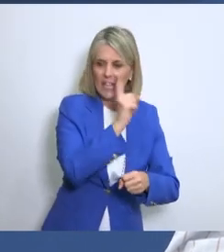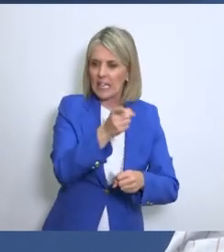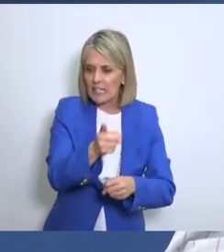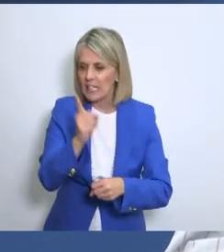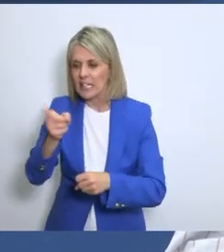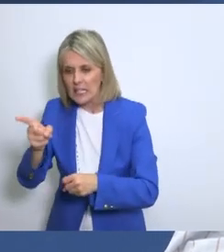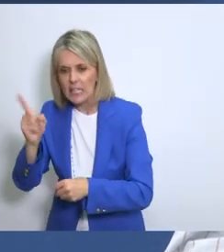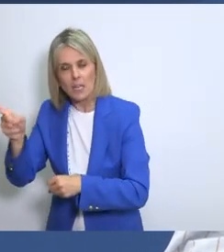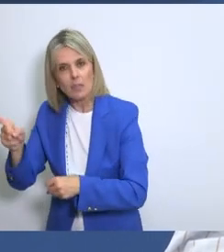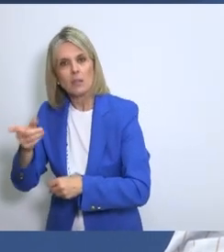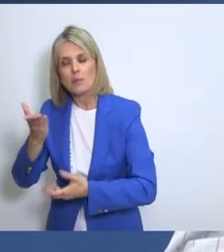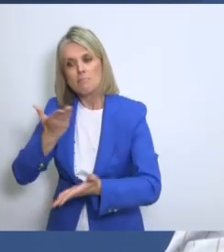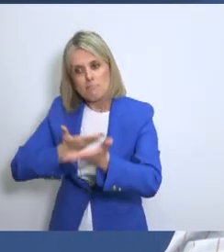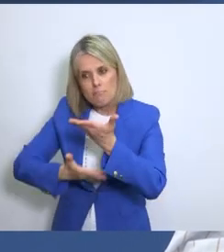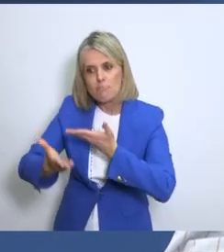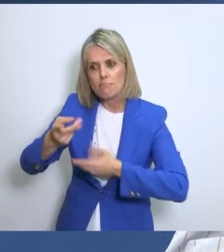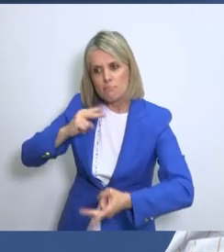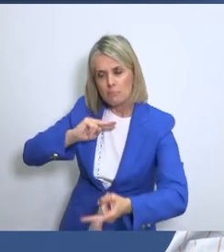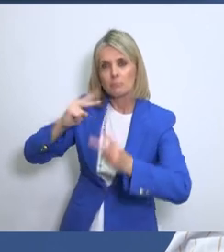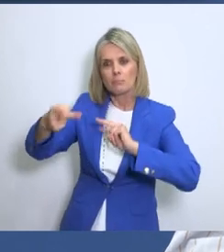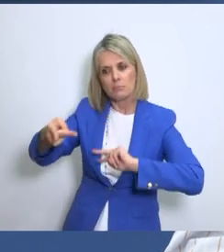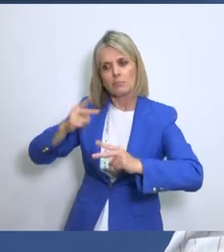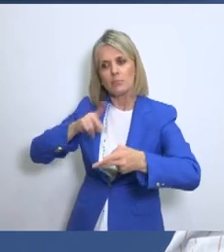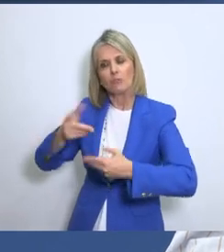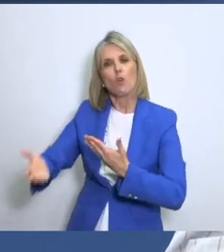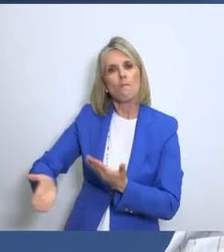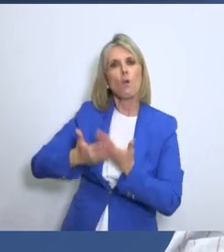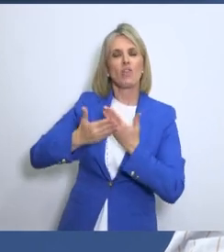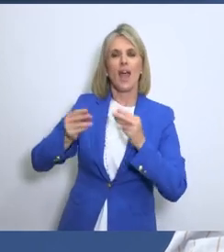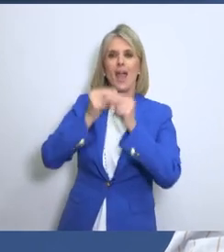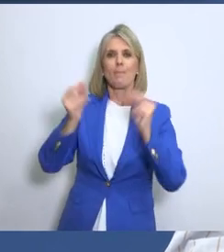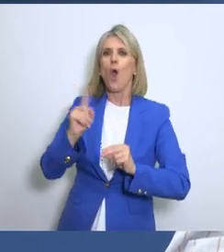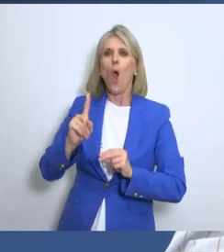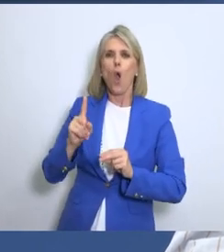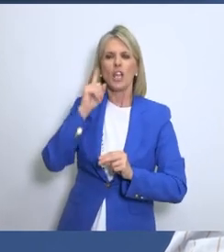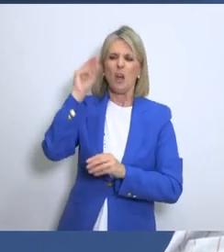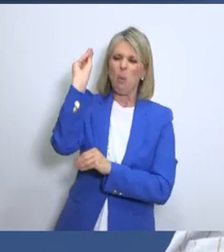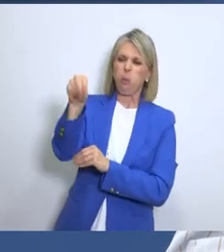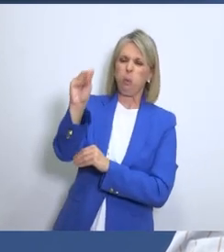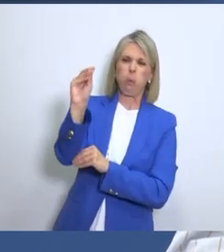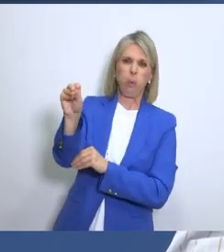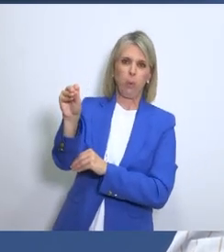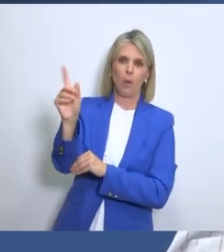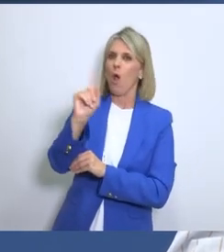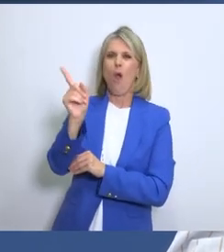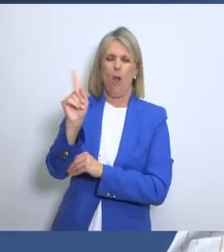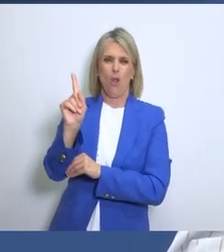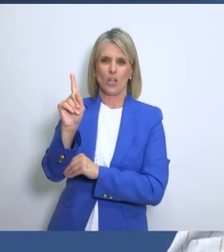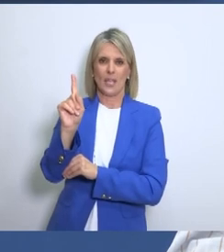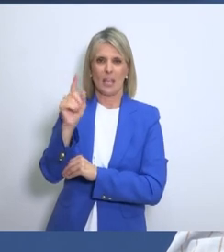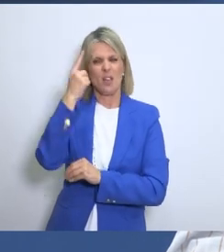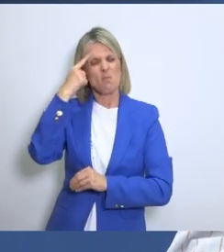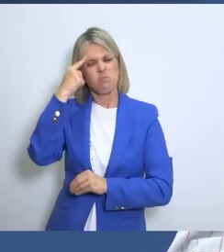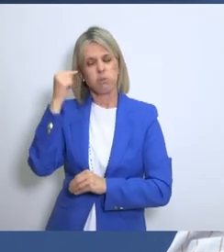μπορέσουμε να έχουμε το καλύτερο αποτέλεσμα. Όχι για να συκοφαντήσει ή, εν πάση περιπτώσει, για να